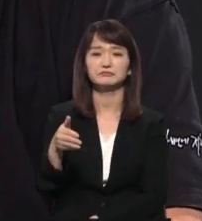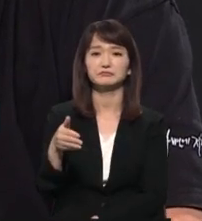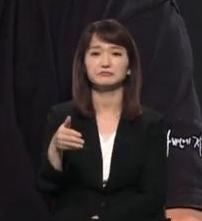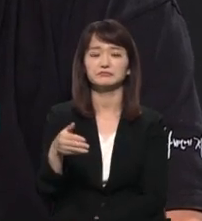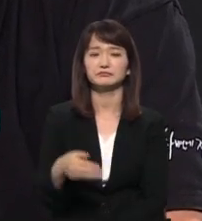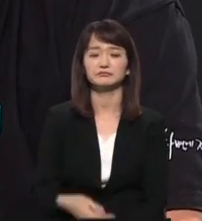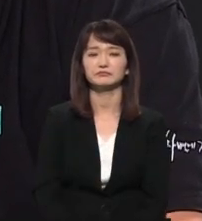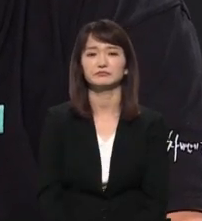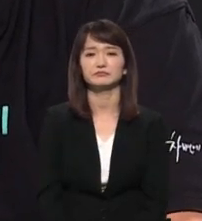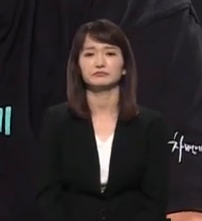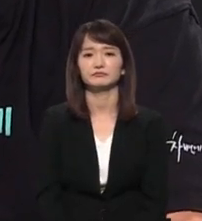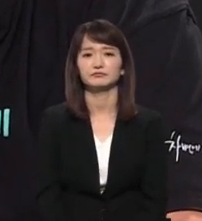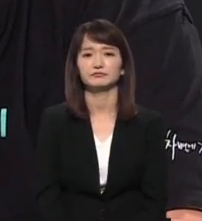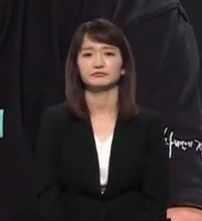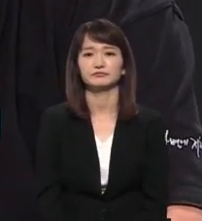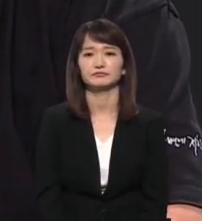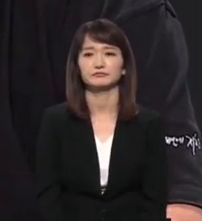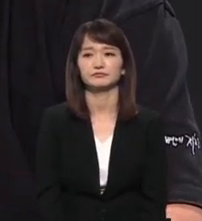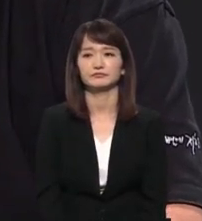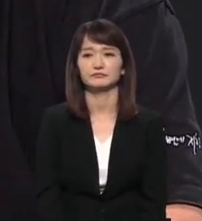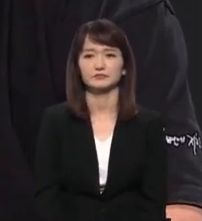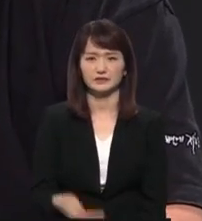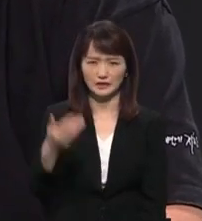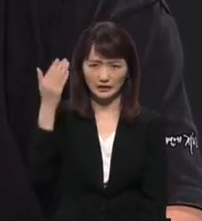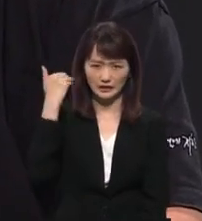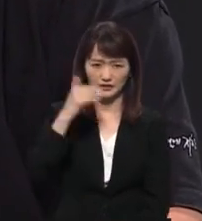얘기하는게 많군요 맞습니다 어떠한